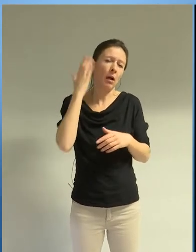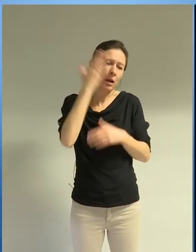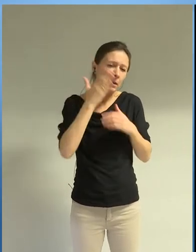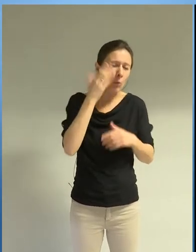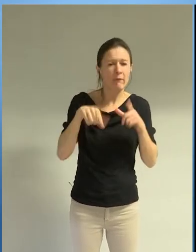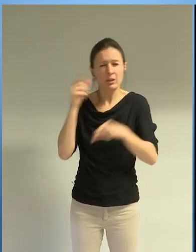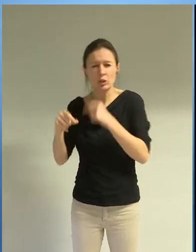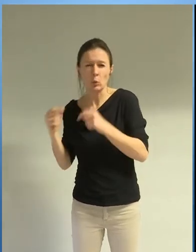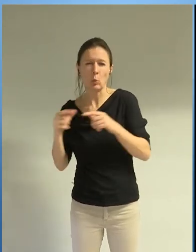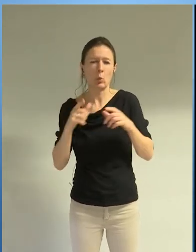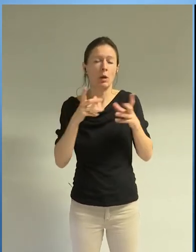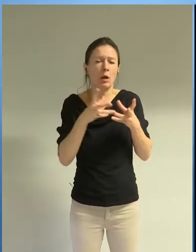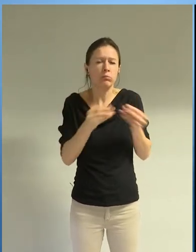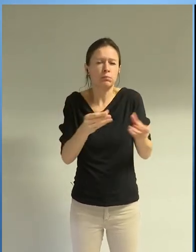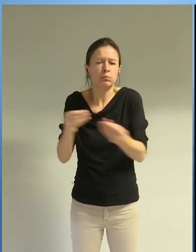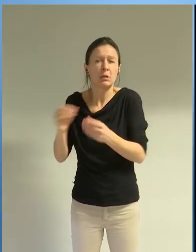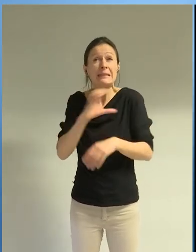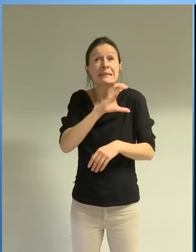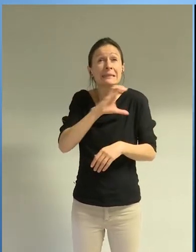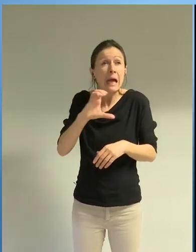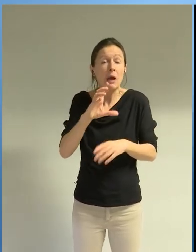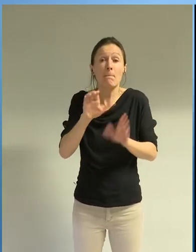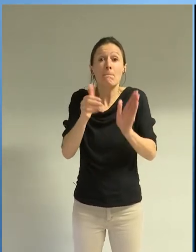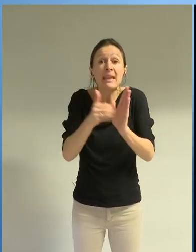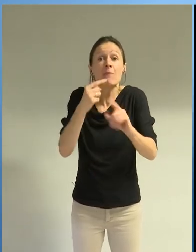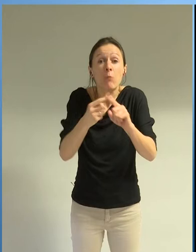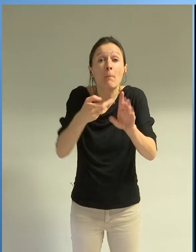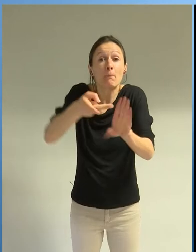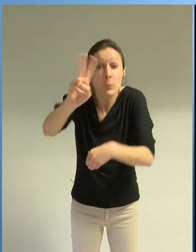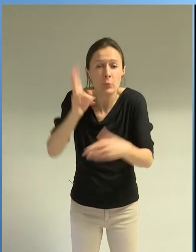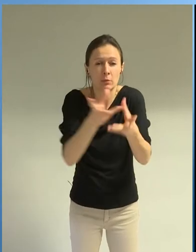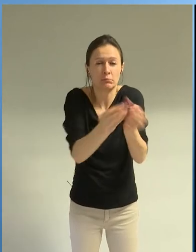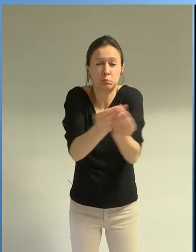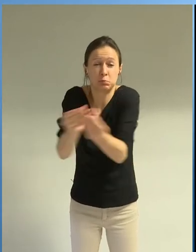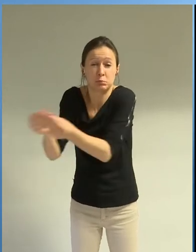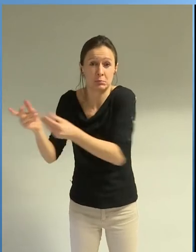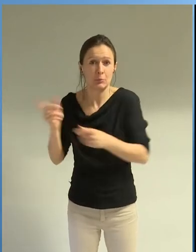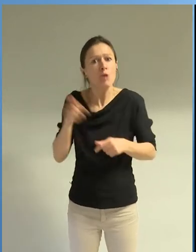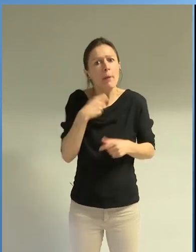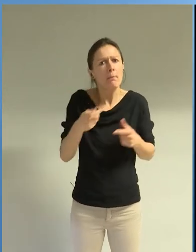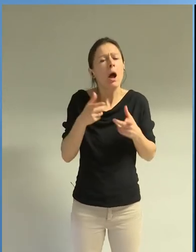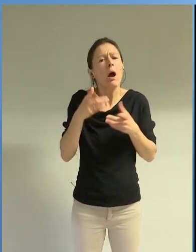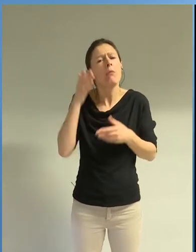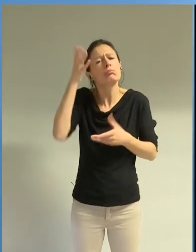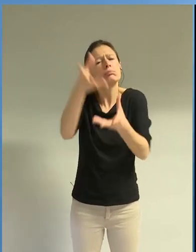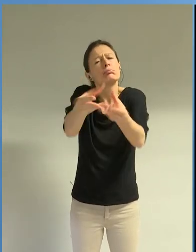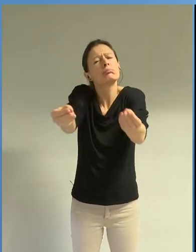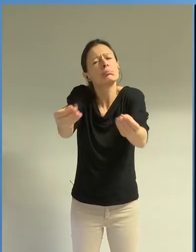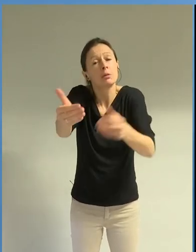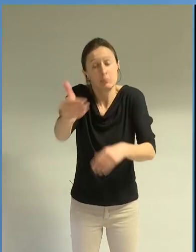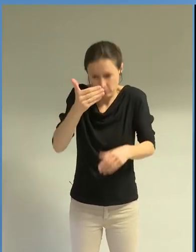supérieur à celui calculé au cours des temps géologiques alors on peut se poser la question en